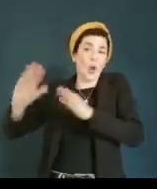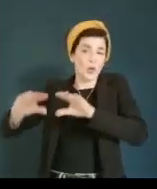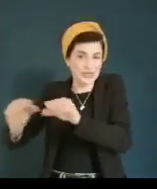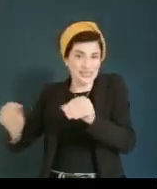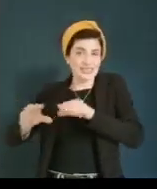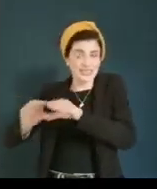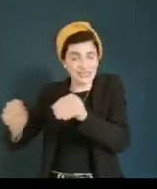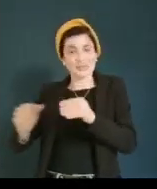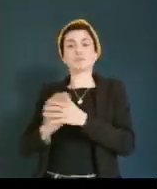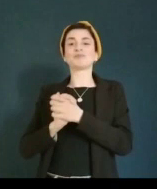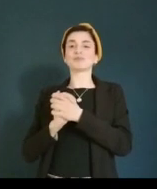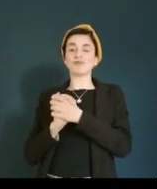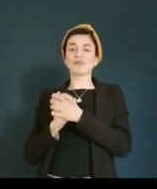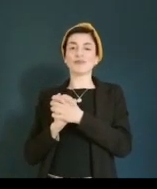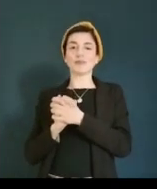questo pane.